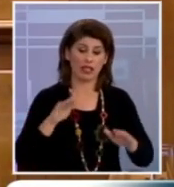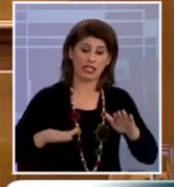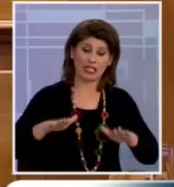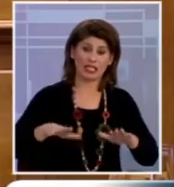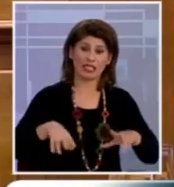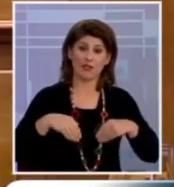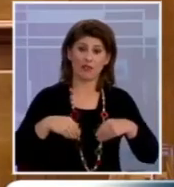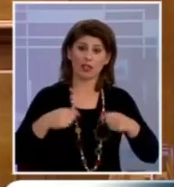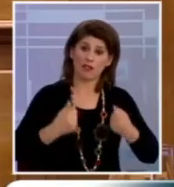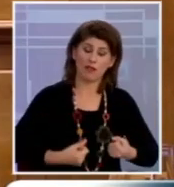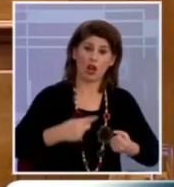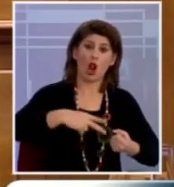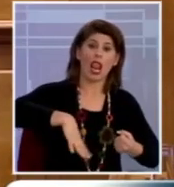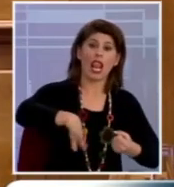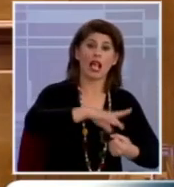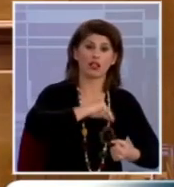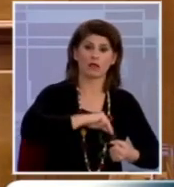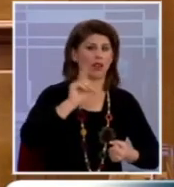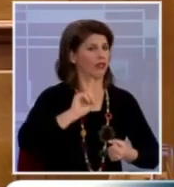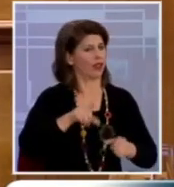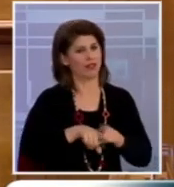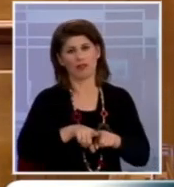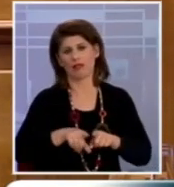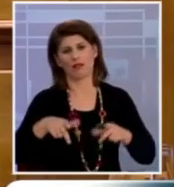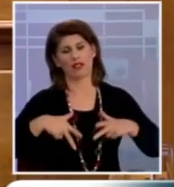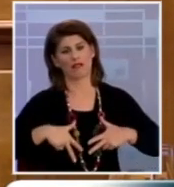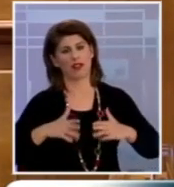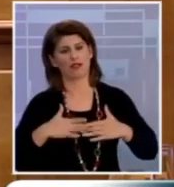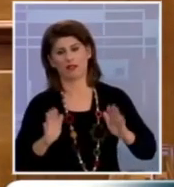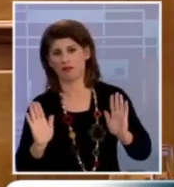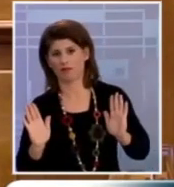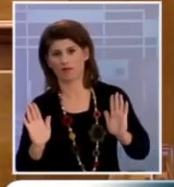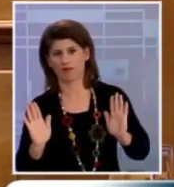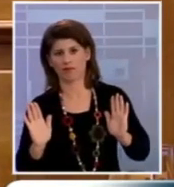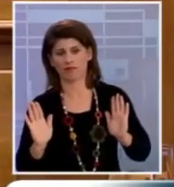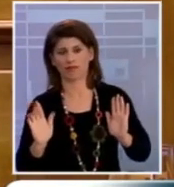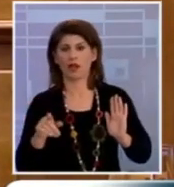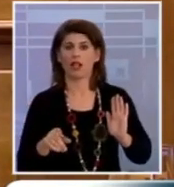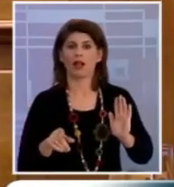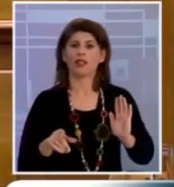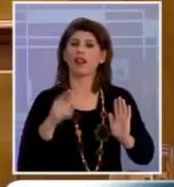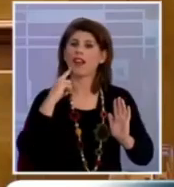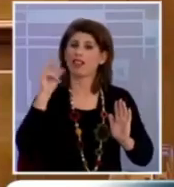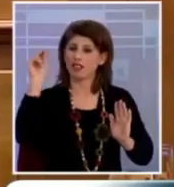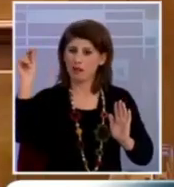λαϊκών συμφερόντων, δεν αφορά την κυβέρνησή μας. Δεν αθετούμε απορριτές